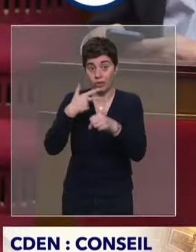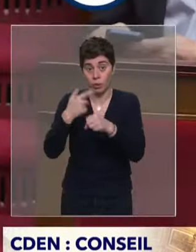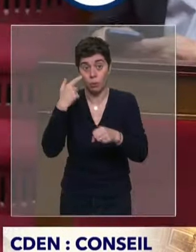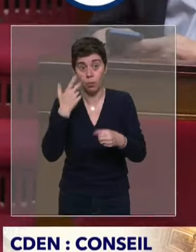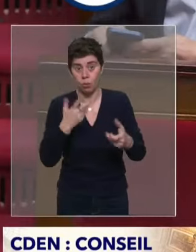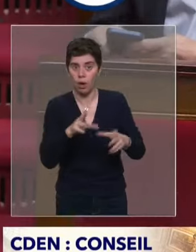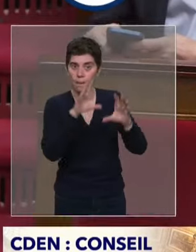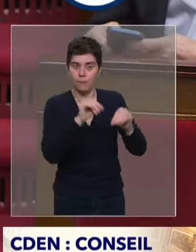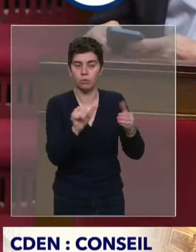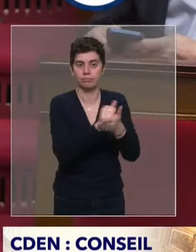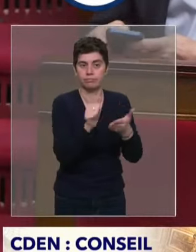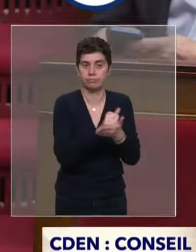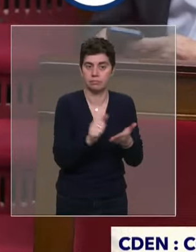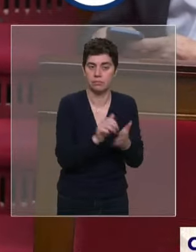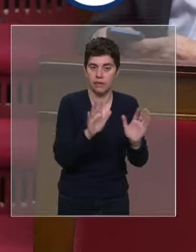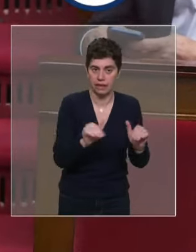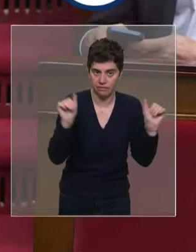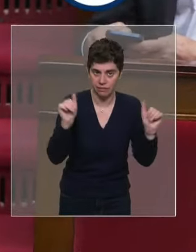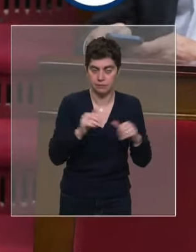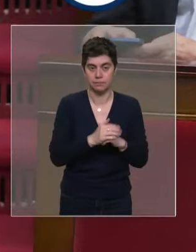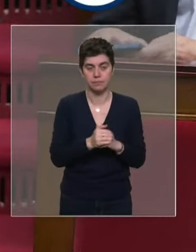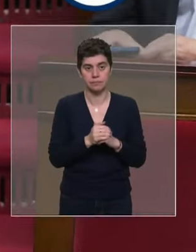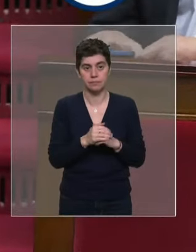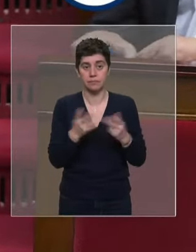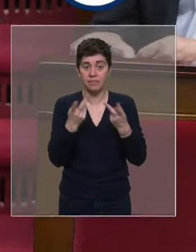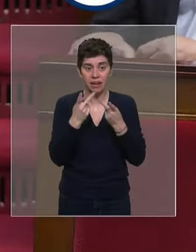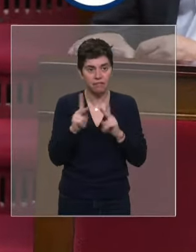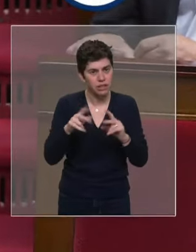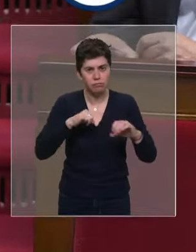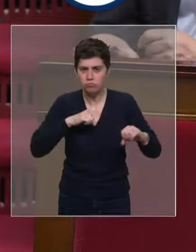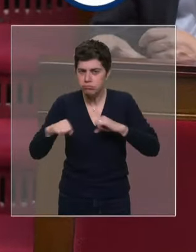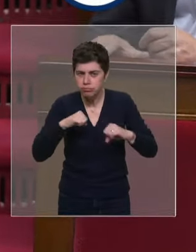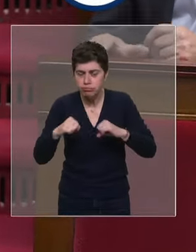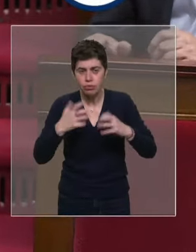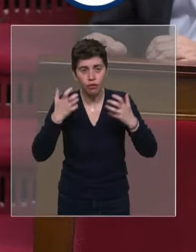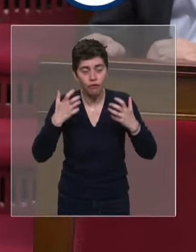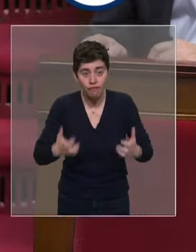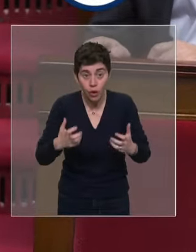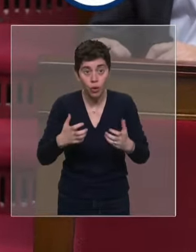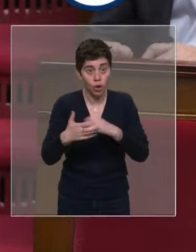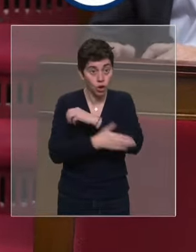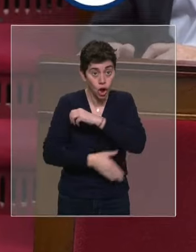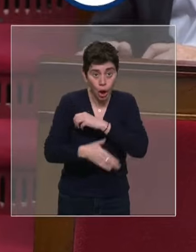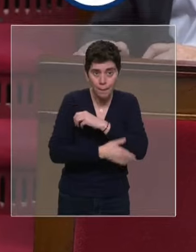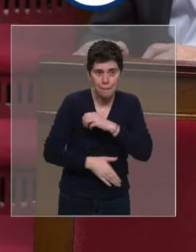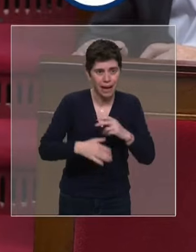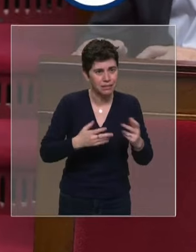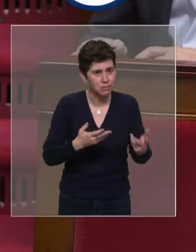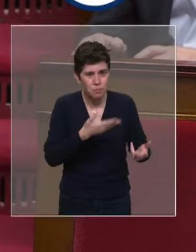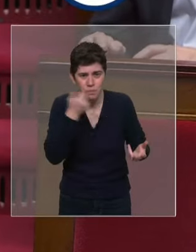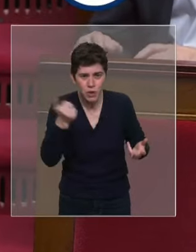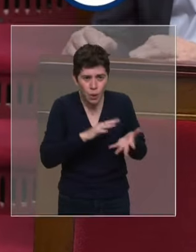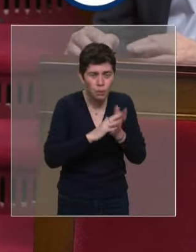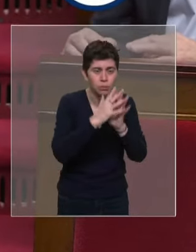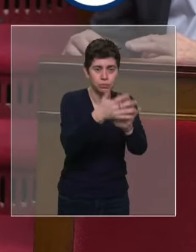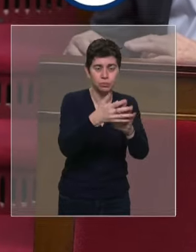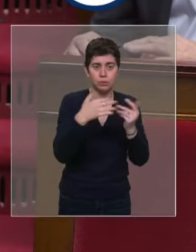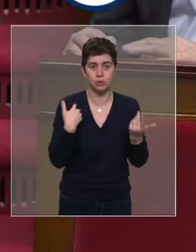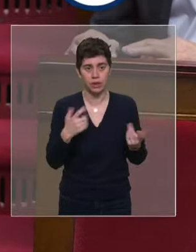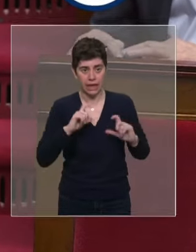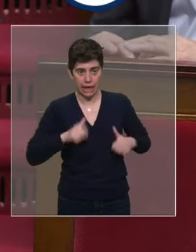tout le pays. À tout le moins, dans toutes ces communes engagées dans des programmes de revitalisation rurale, dans toutes ces communes qui ont investi dans leurs